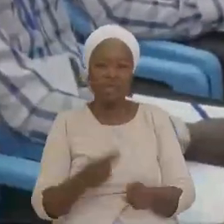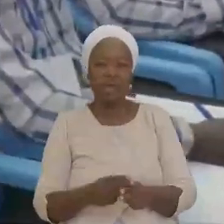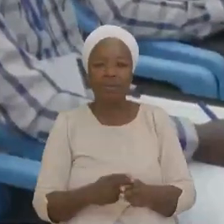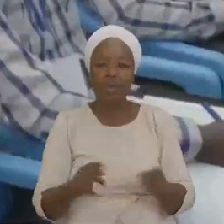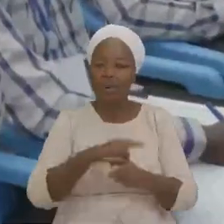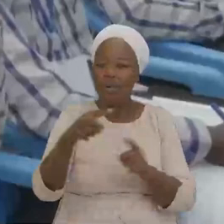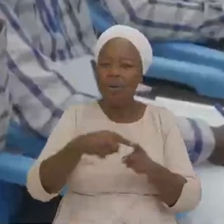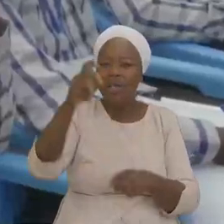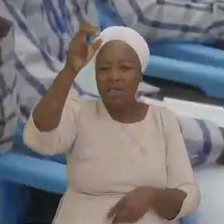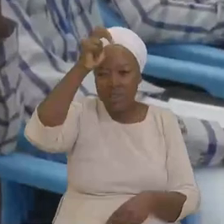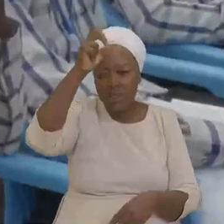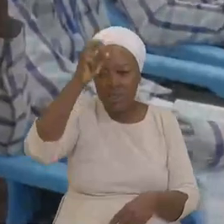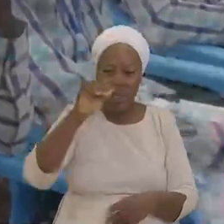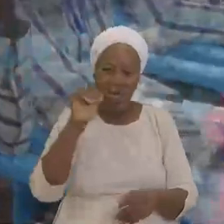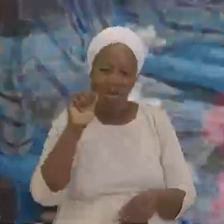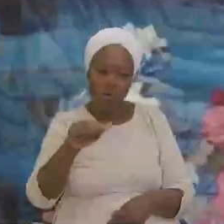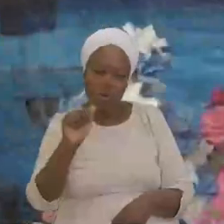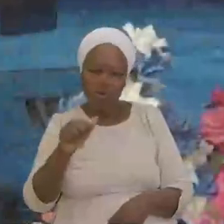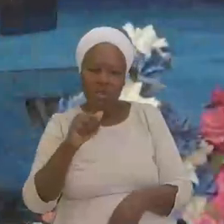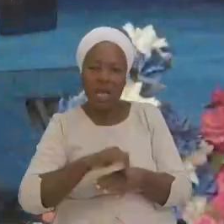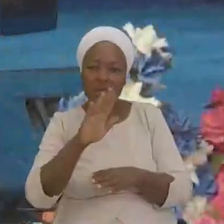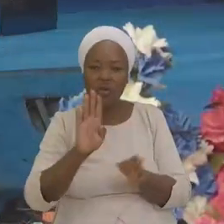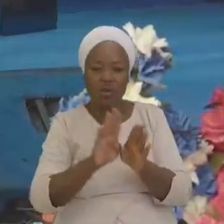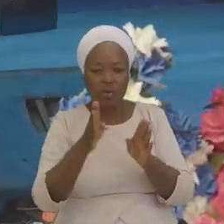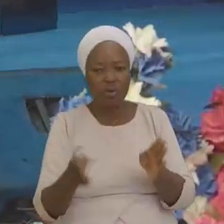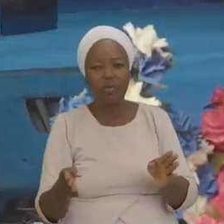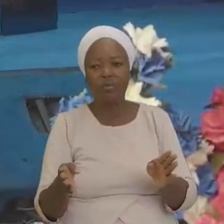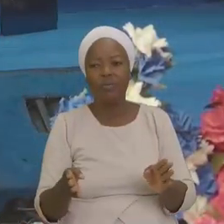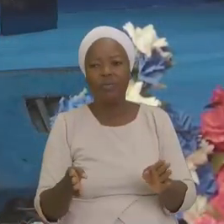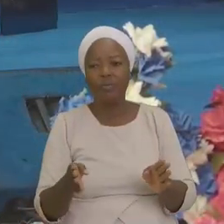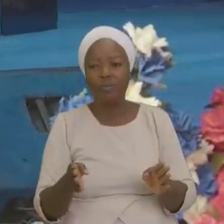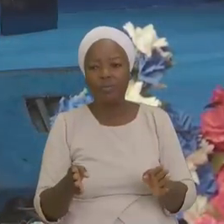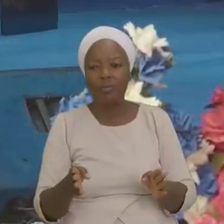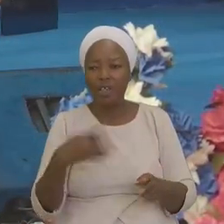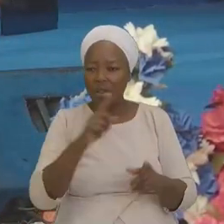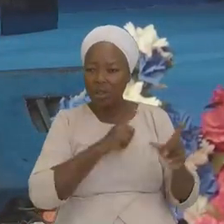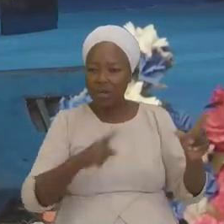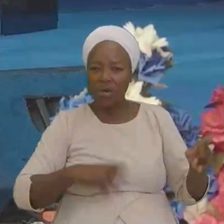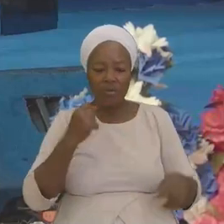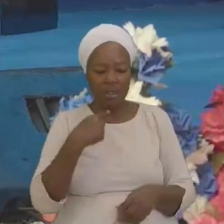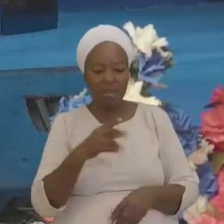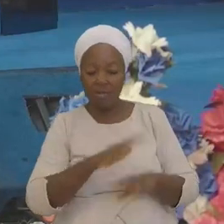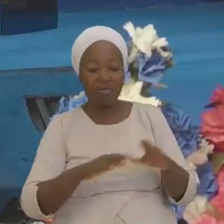le Seigneur va continuer à te préserver. Quand Satan frappe à ta porte,